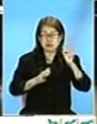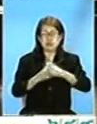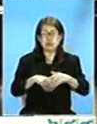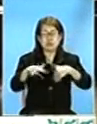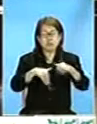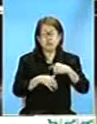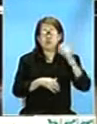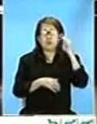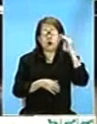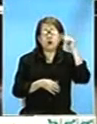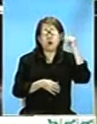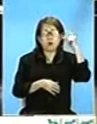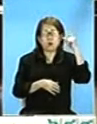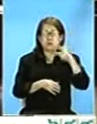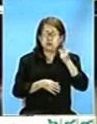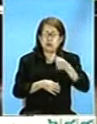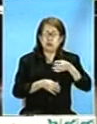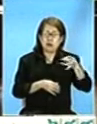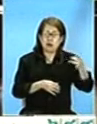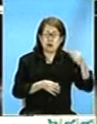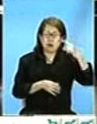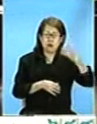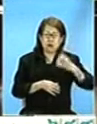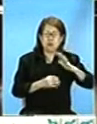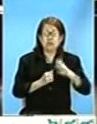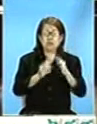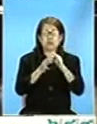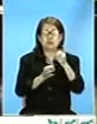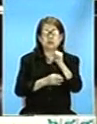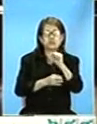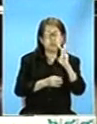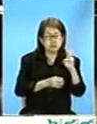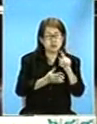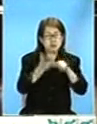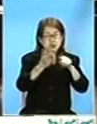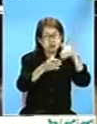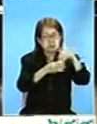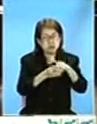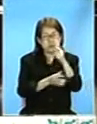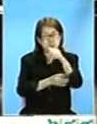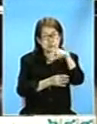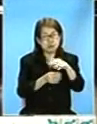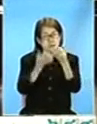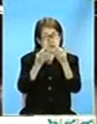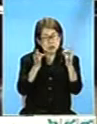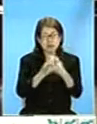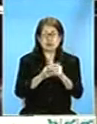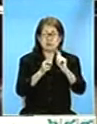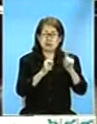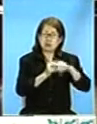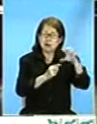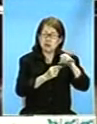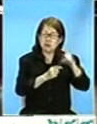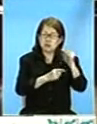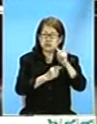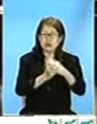ชาชนได้ทราบความจริงนะครับว่าที่มาที่ไปขององค์กรตามรัฐธรรมนูญก็ดีองค์กรอิสระก็ดีนะ